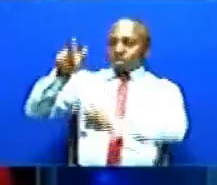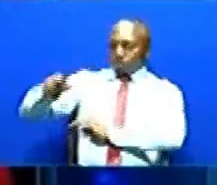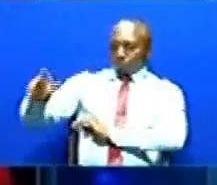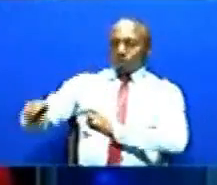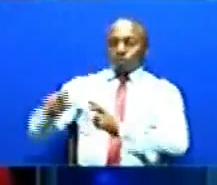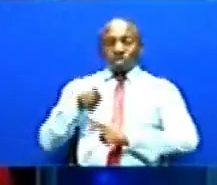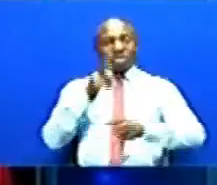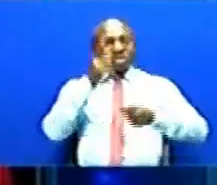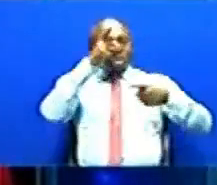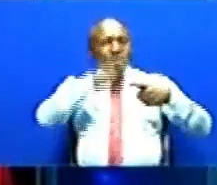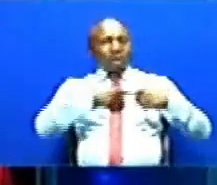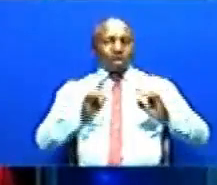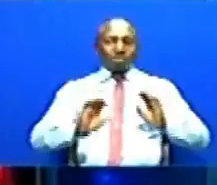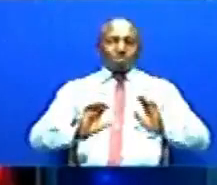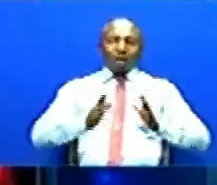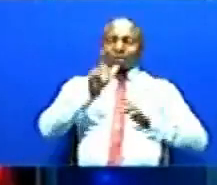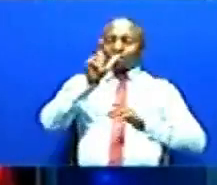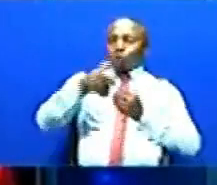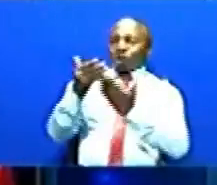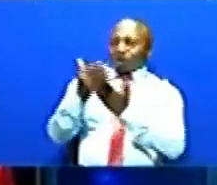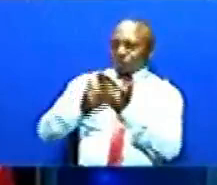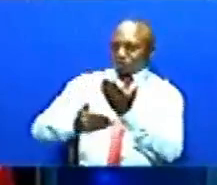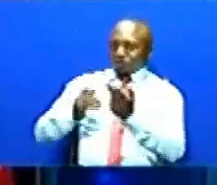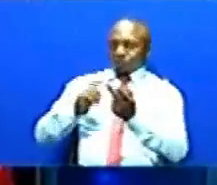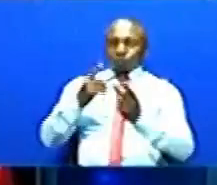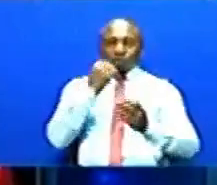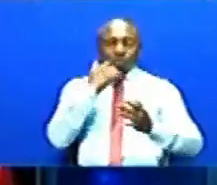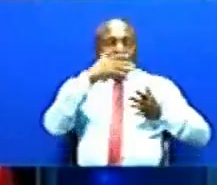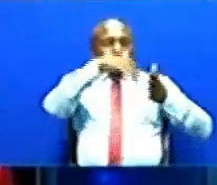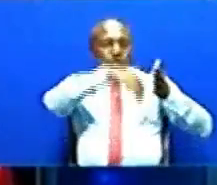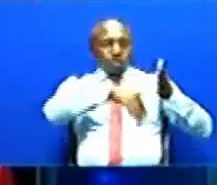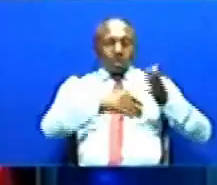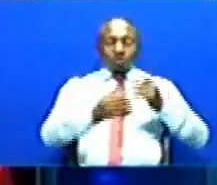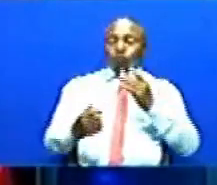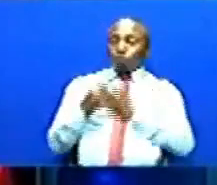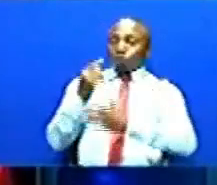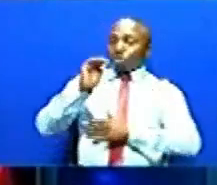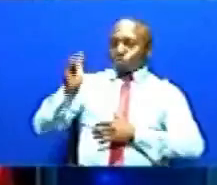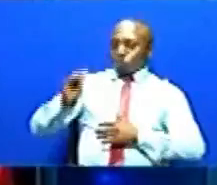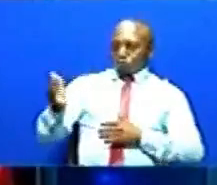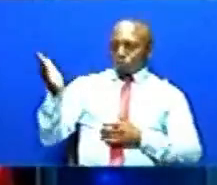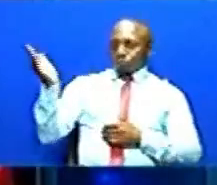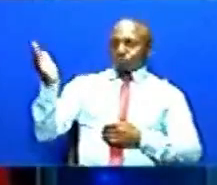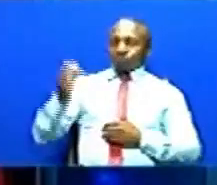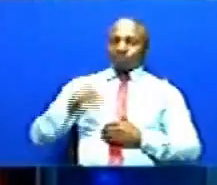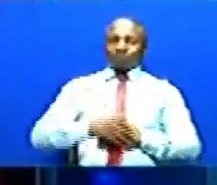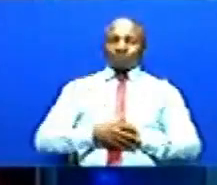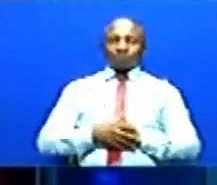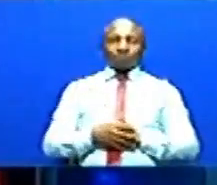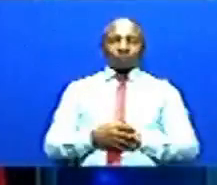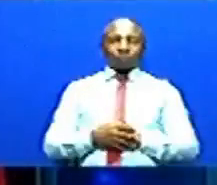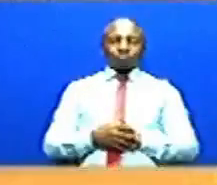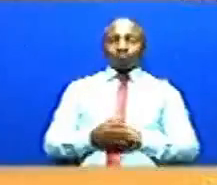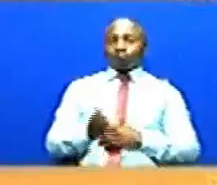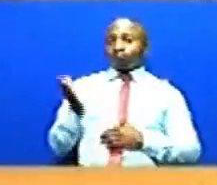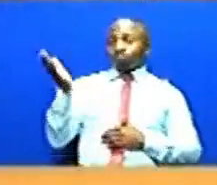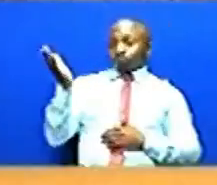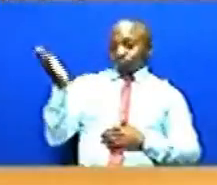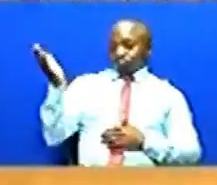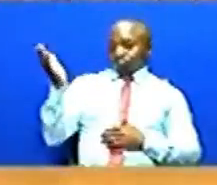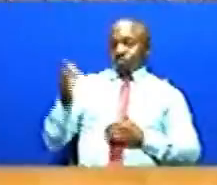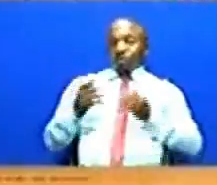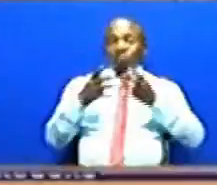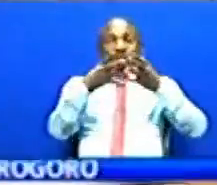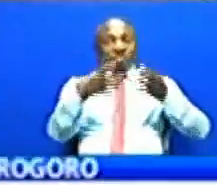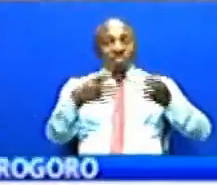hali inayohatarisha maisha ya wakazi wa maeneo hayo. Taarifa zaidi na Monica Liampawe kutoka Morogoro. Haya ndio